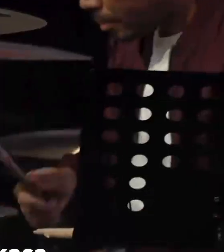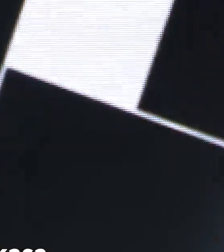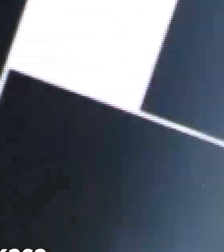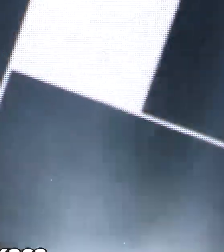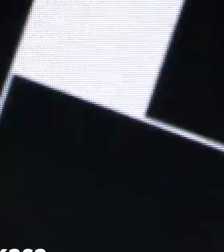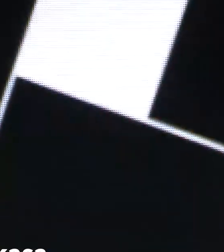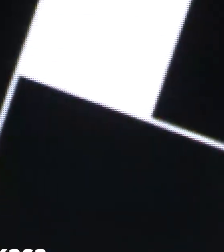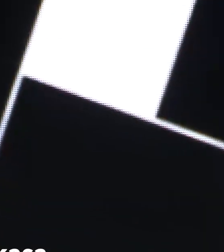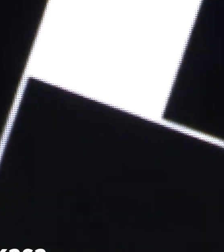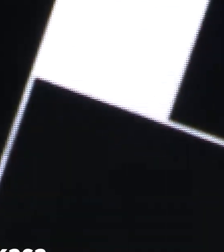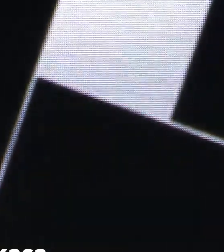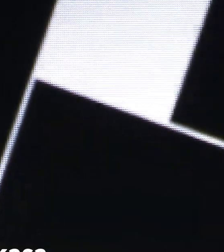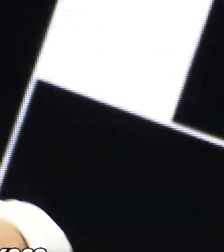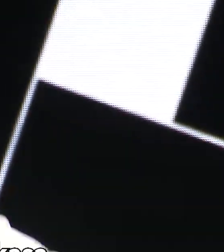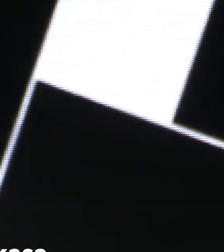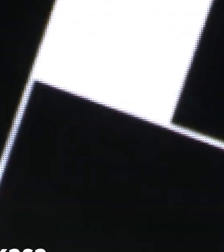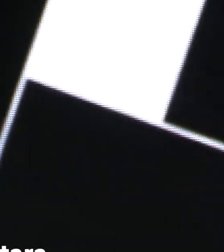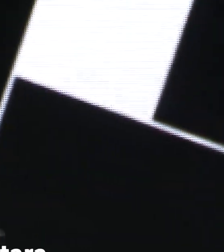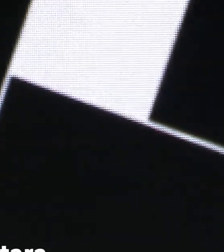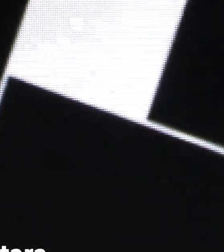Melesat tinggi ke angkasa,